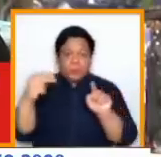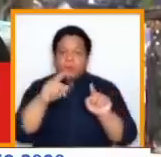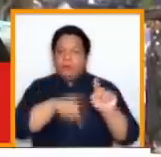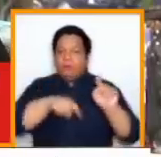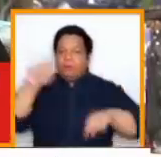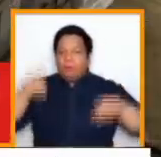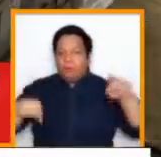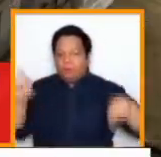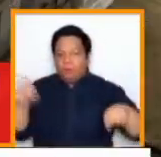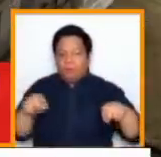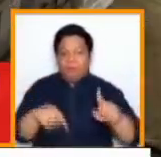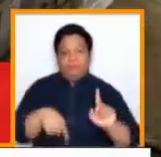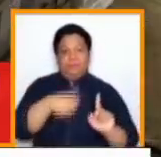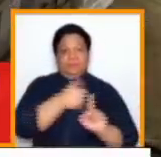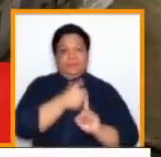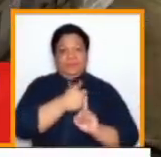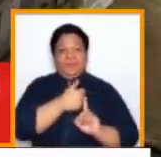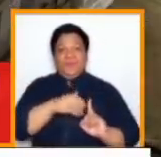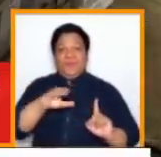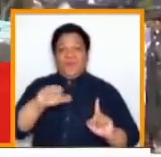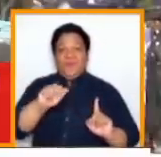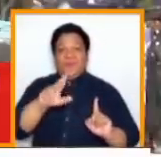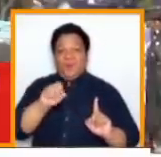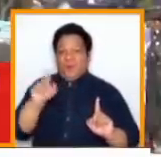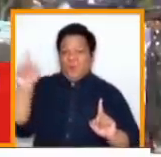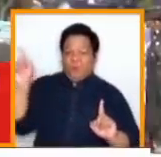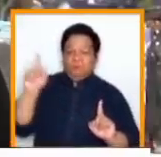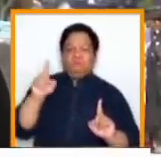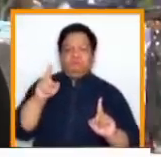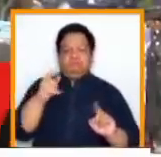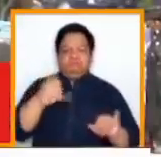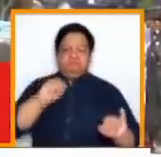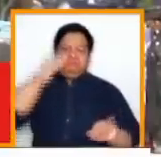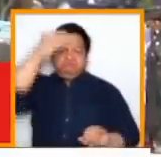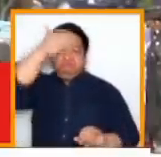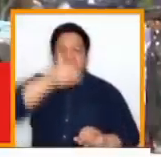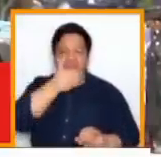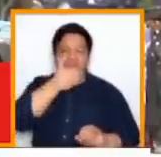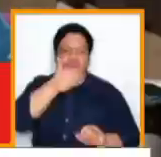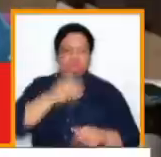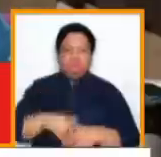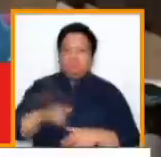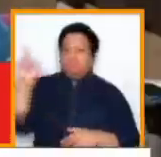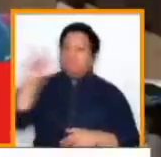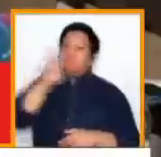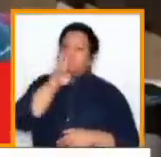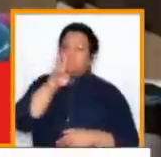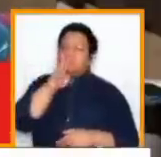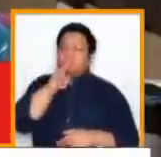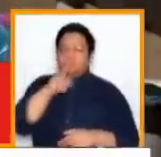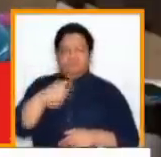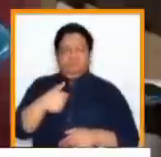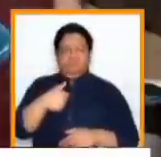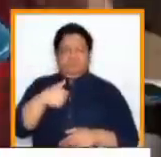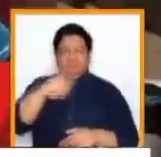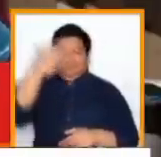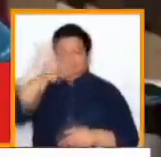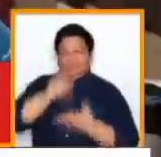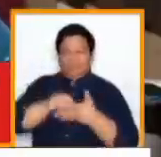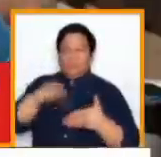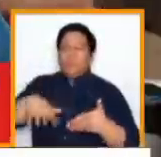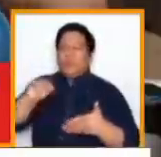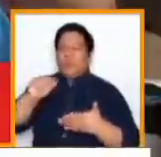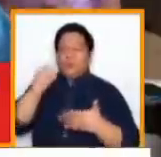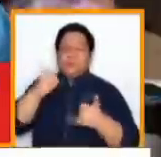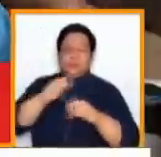Carlo, magsusuot pa rin daw ng face shield. Hindi ako pabor kasi protection niya sa atin eh. Si Aling Elena naman,